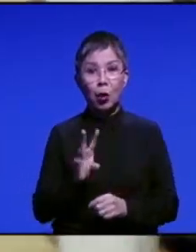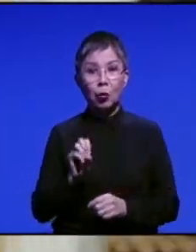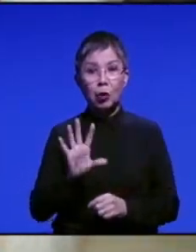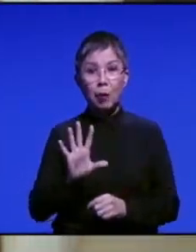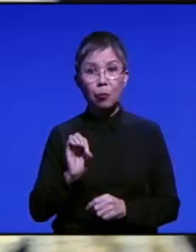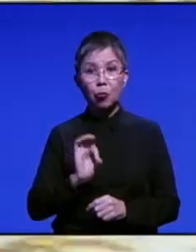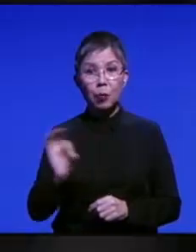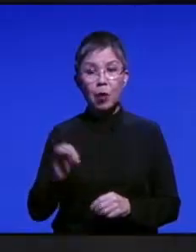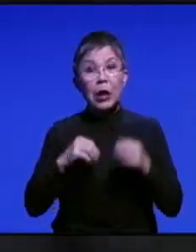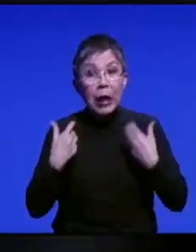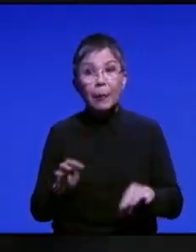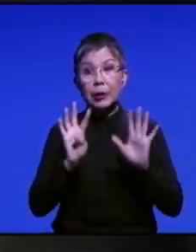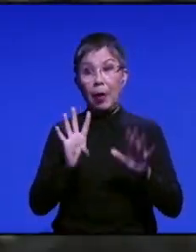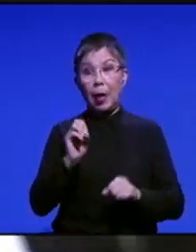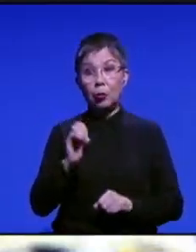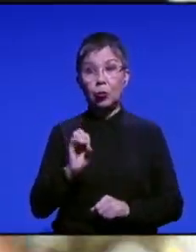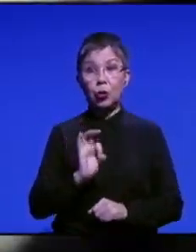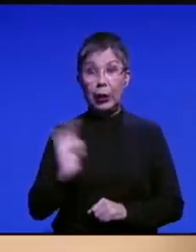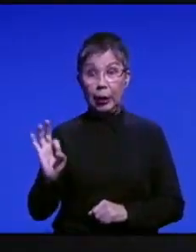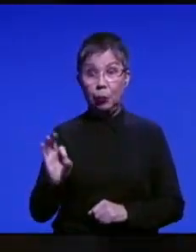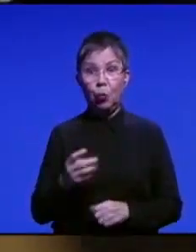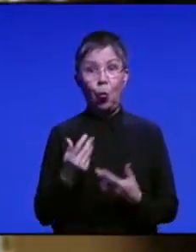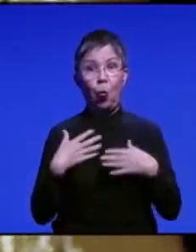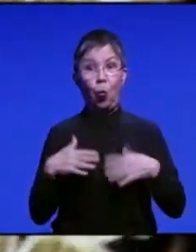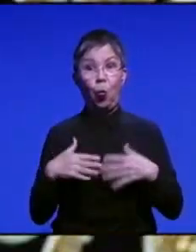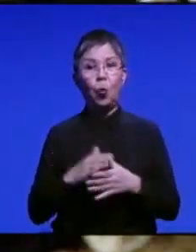hingga Rp900.000.